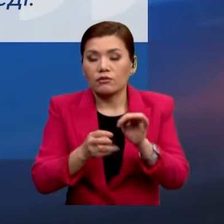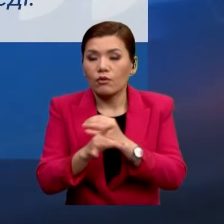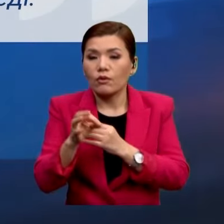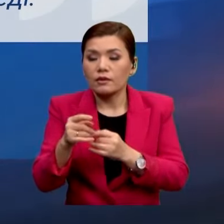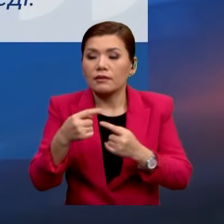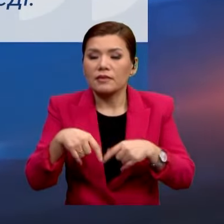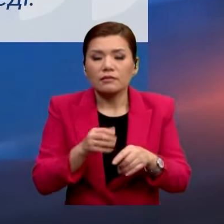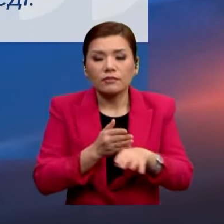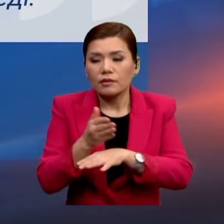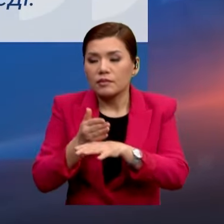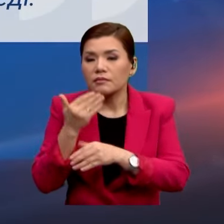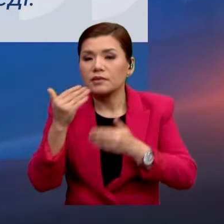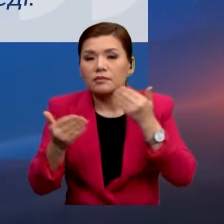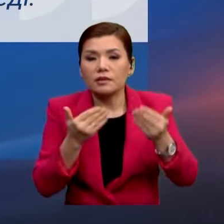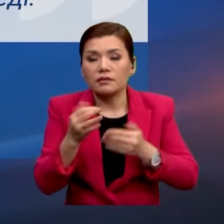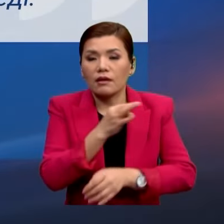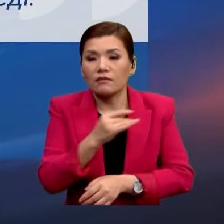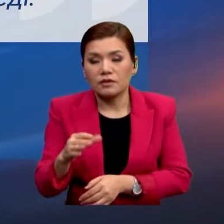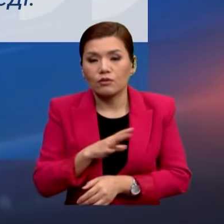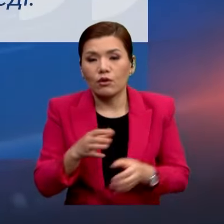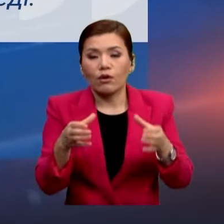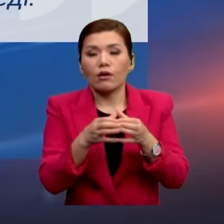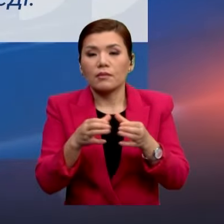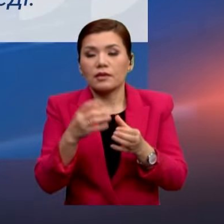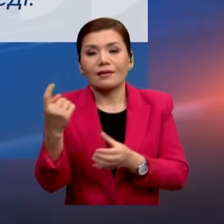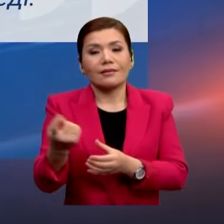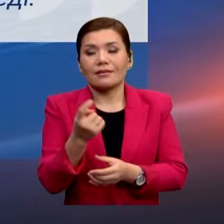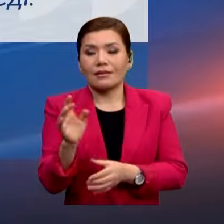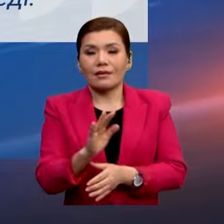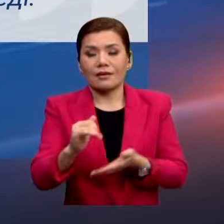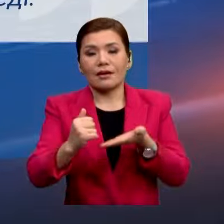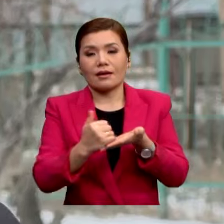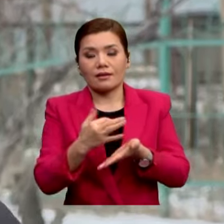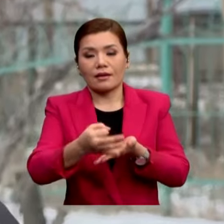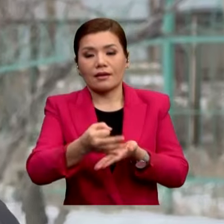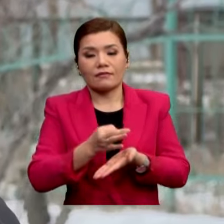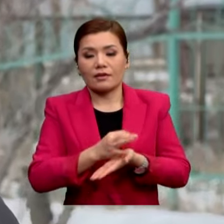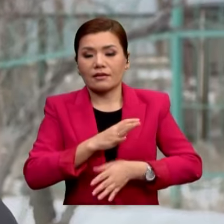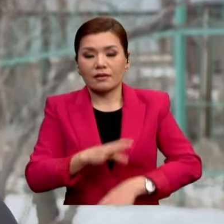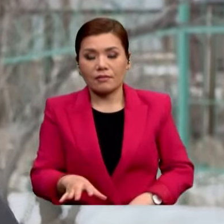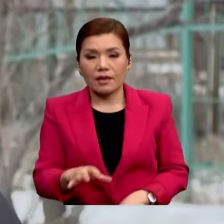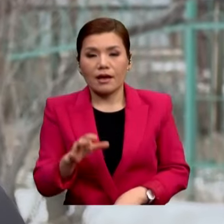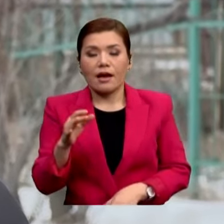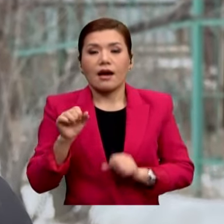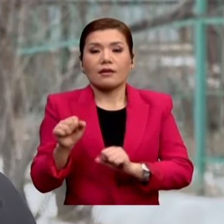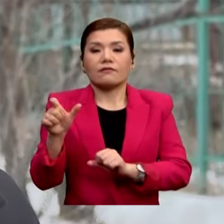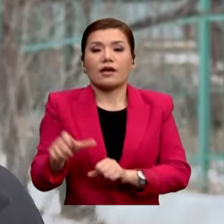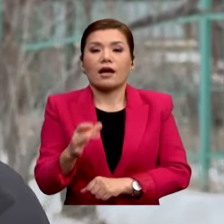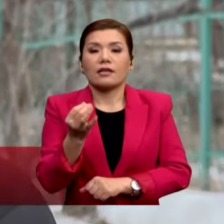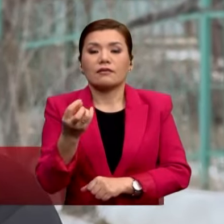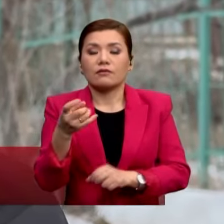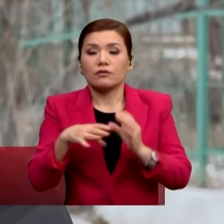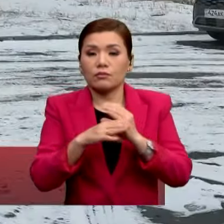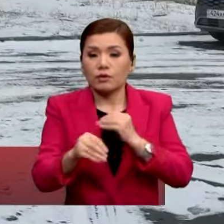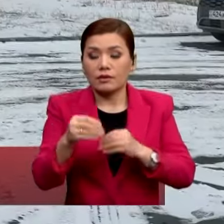мемлекеттік органдарға ресми сұраныс жолдаған, бірақ компания көліктің иесі емес деп жауап бермеді. Адвокат Айдос Ибраимов көлік бұған